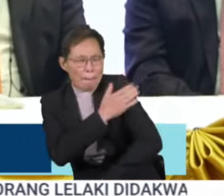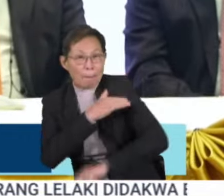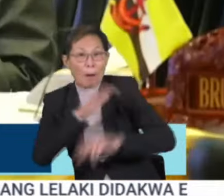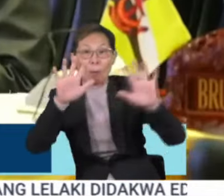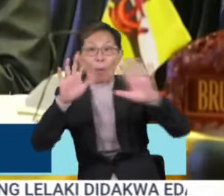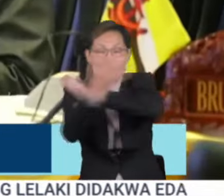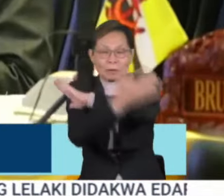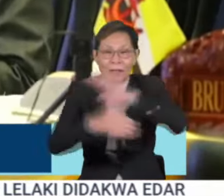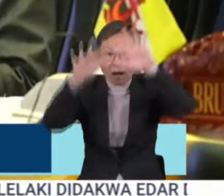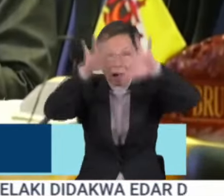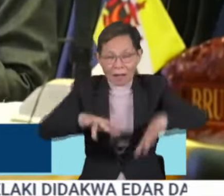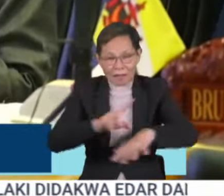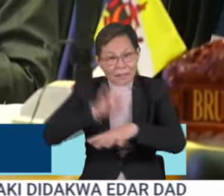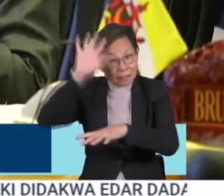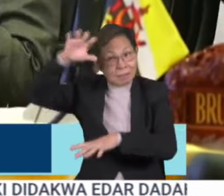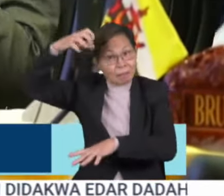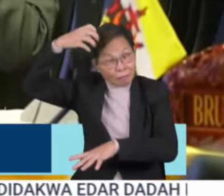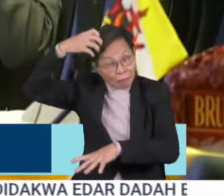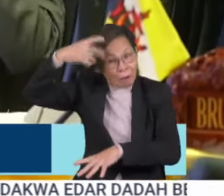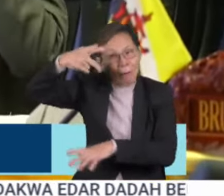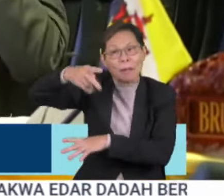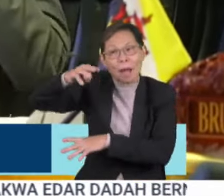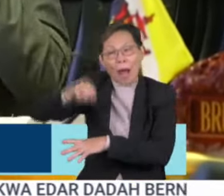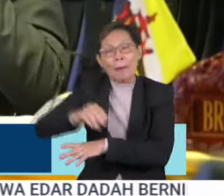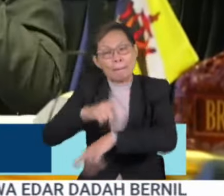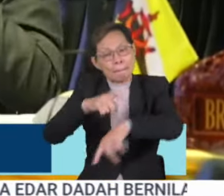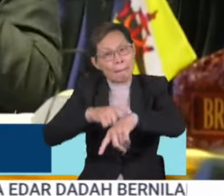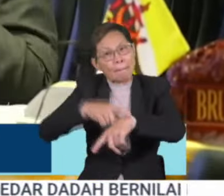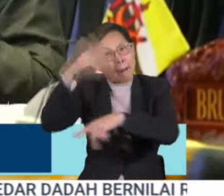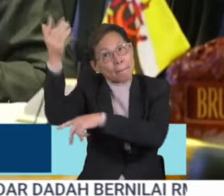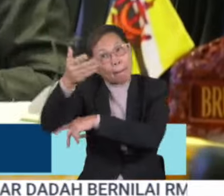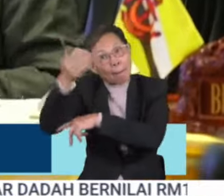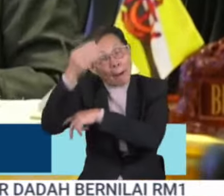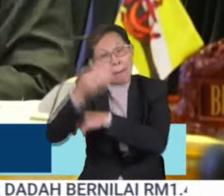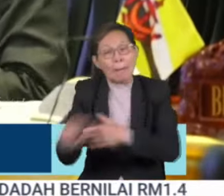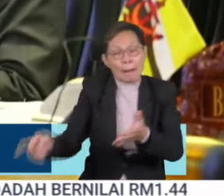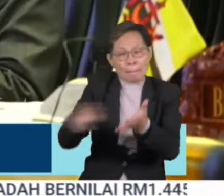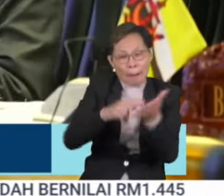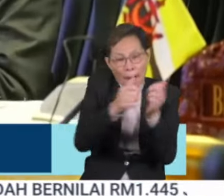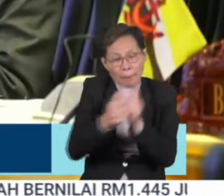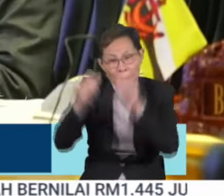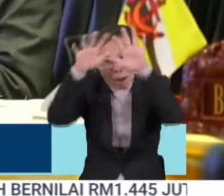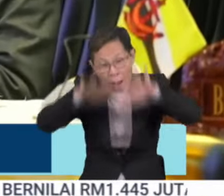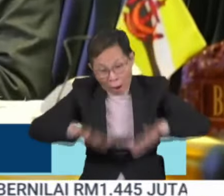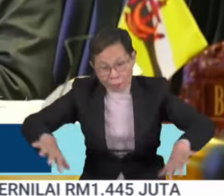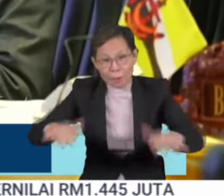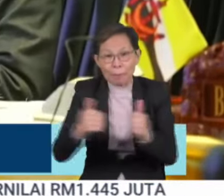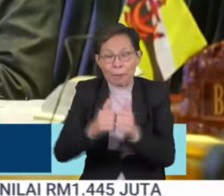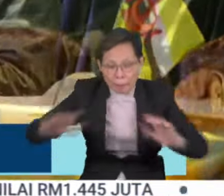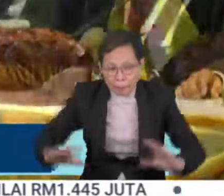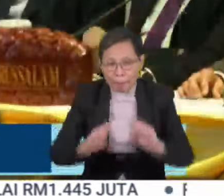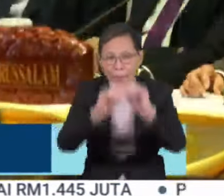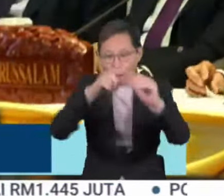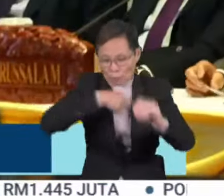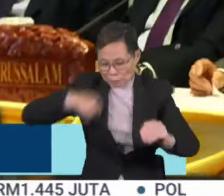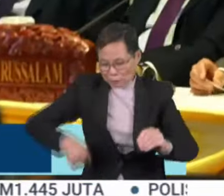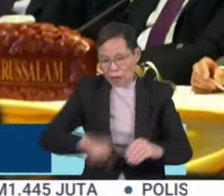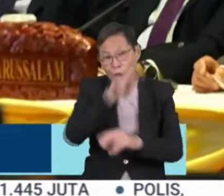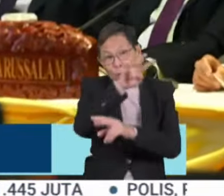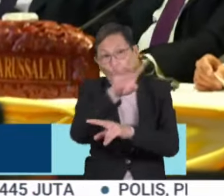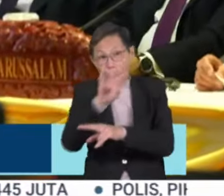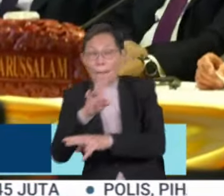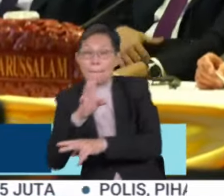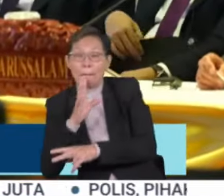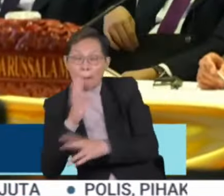10 negara ASEAN di Vientiane. Perdana Menteri ketika menyampaikan kenyataan bersama ASEAN pada sidang kemuncak ASEAN China ke-27